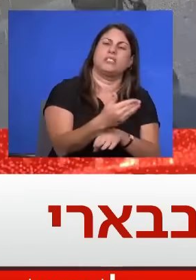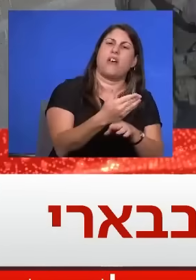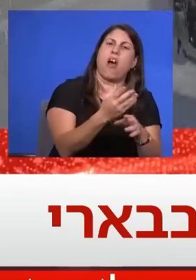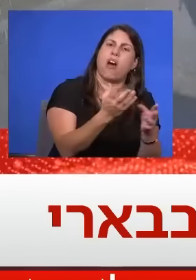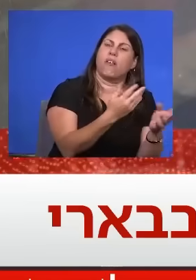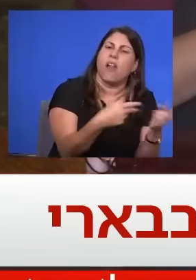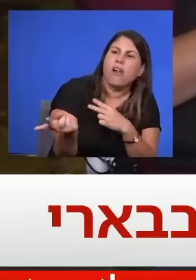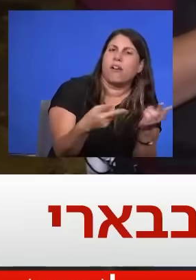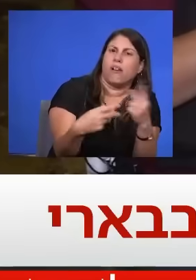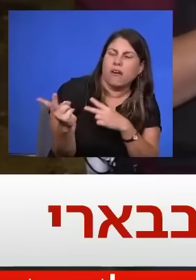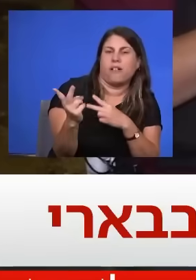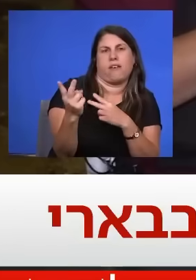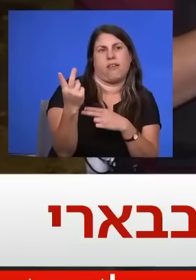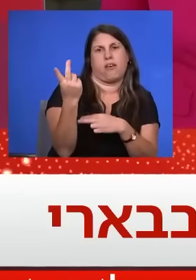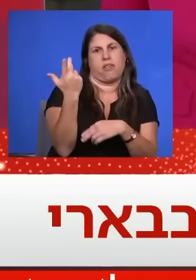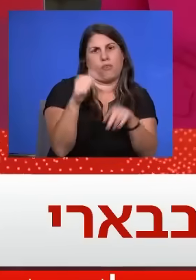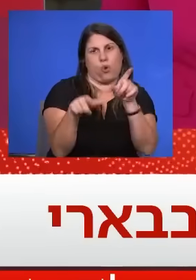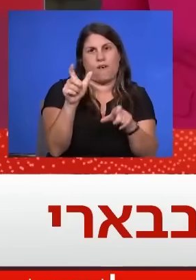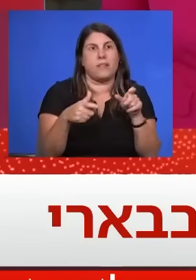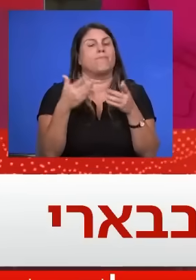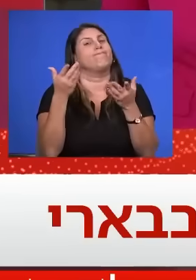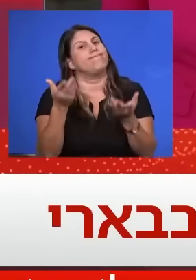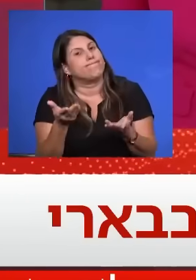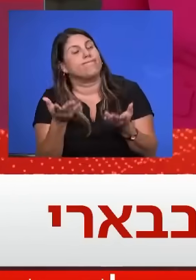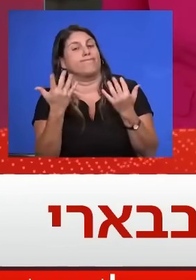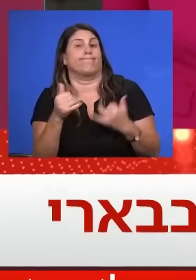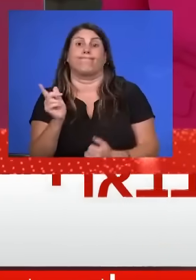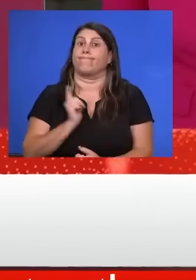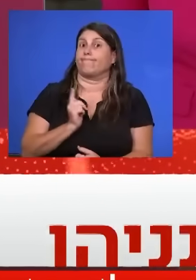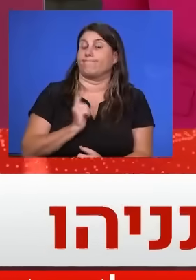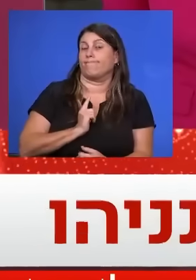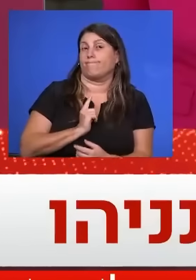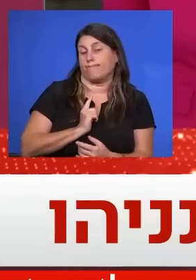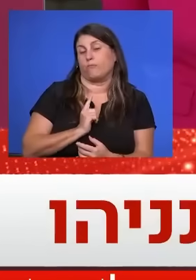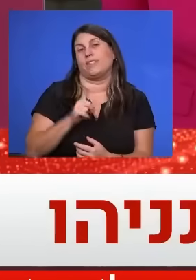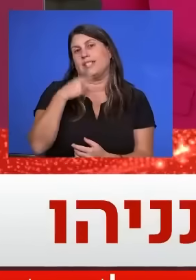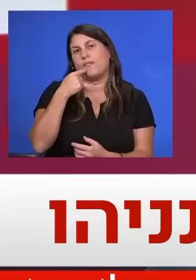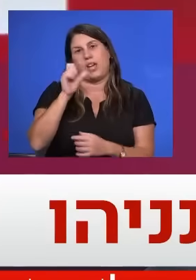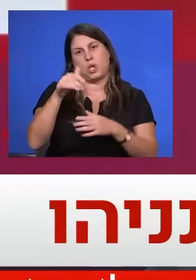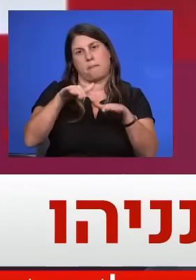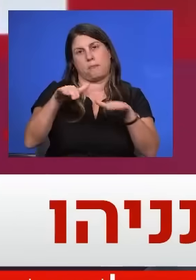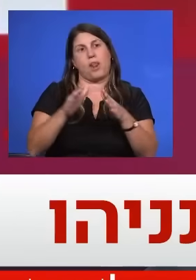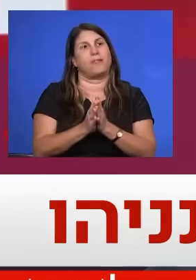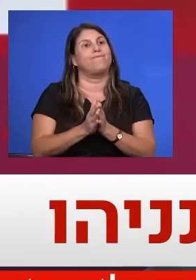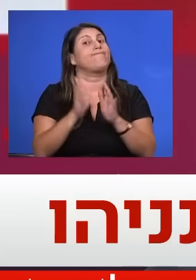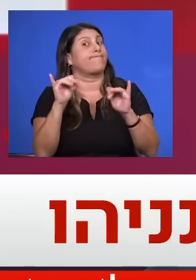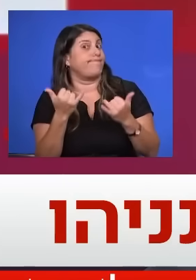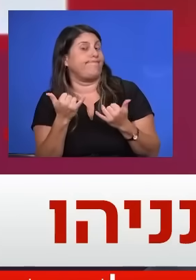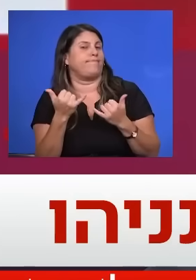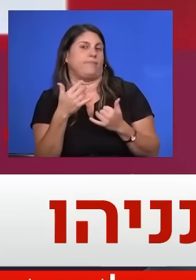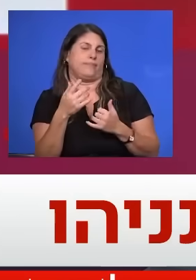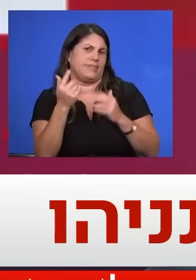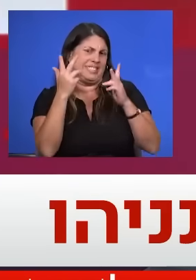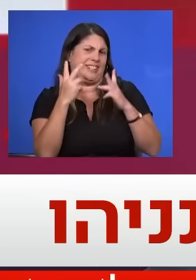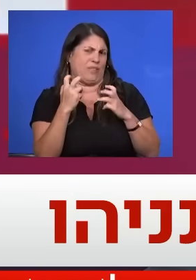פני הדברים, מיכל, כאשר אנחנו עדיין בהמתנה לדברי ראש הממשלה. כן, שהדברים שלו צפויים בדקות